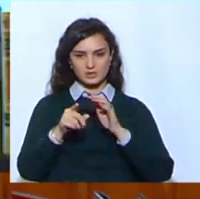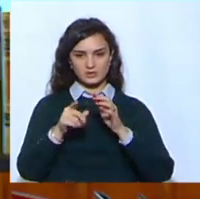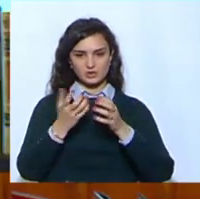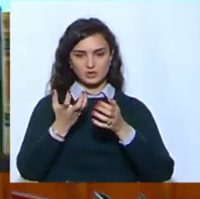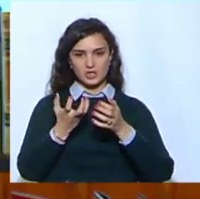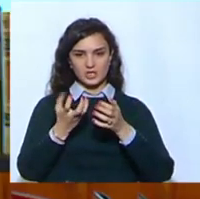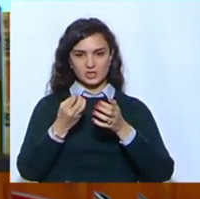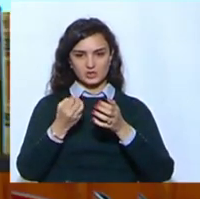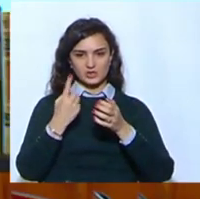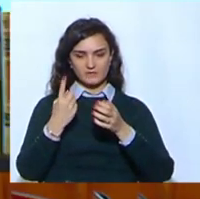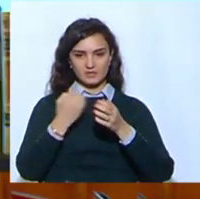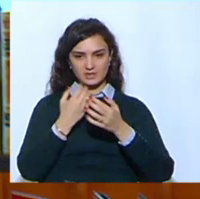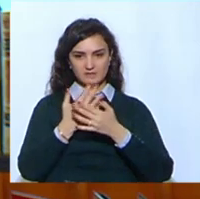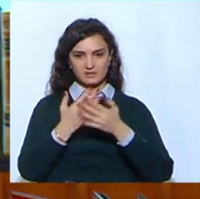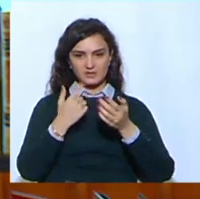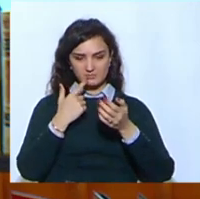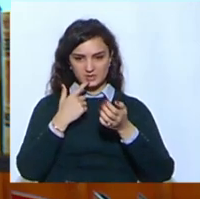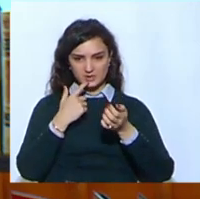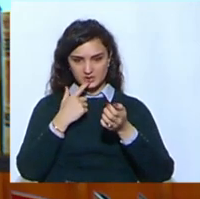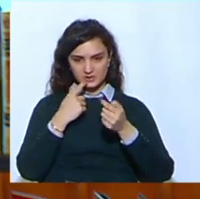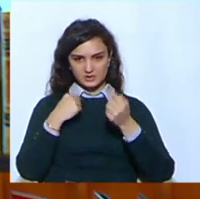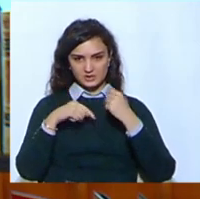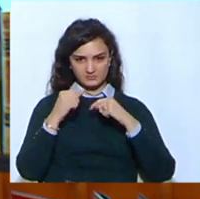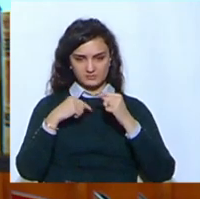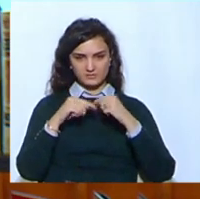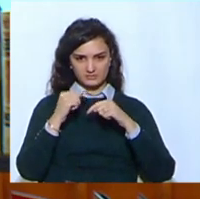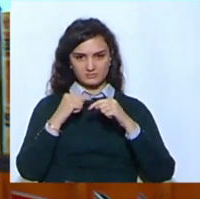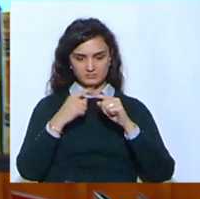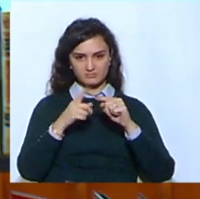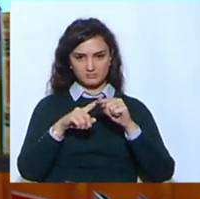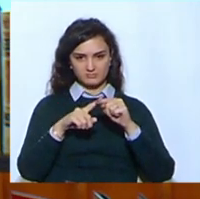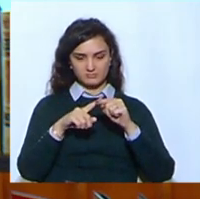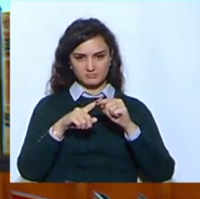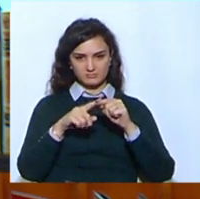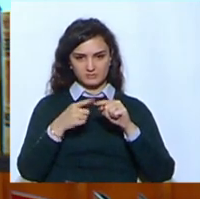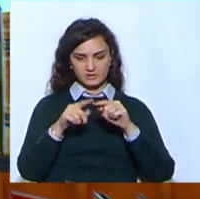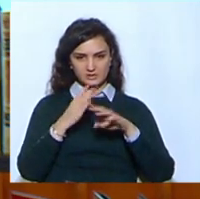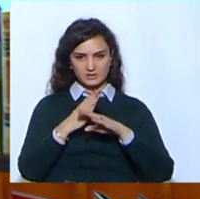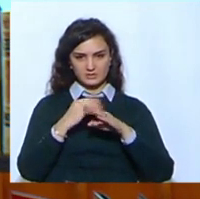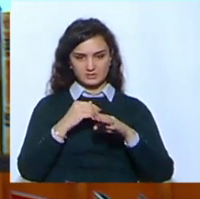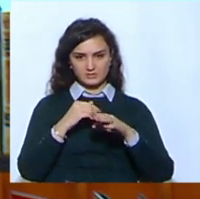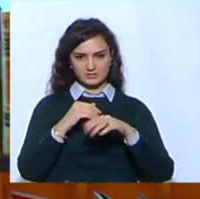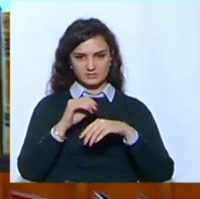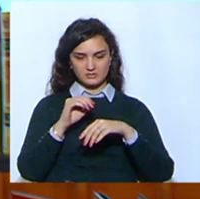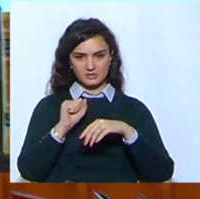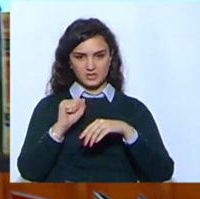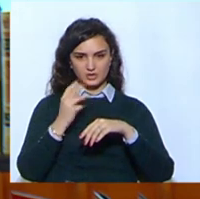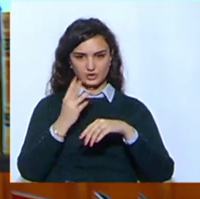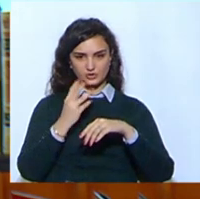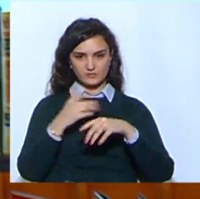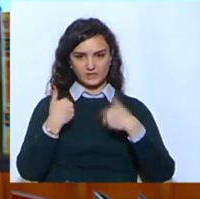არსებული კიდევ ერთი ნივთიერება სისხლძარღვის გამტკიცებას ემსახურება, ეს გახლავთ H ვიტამინი